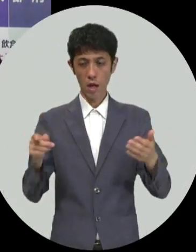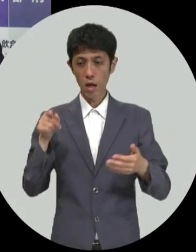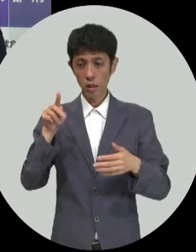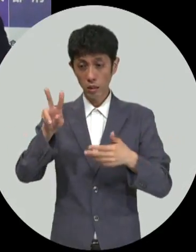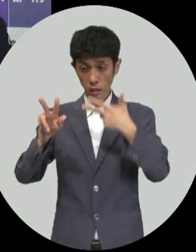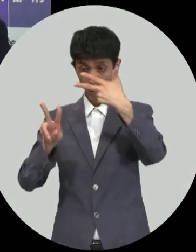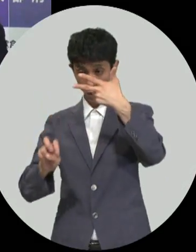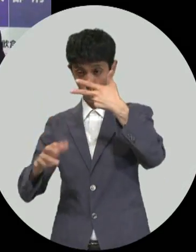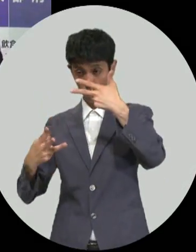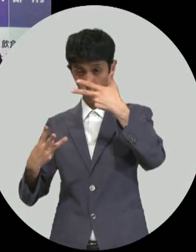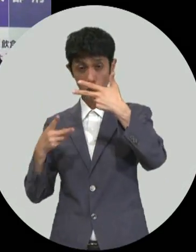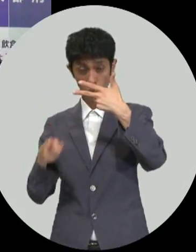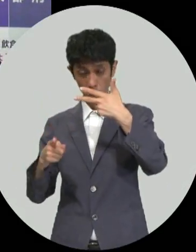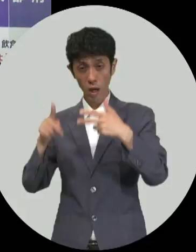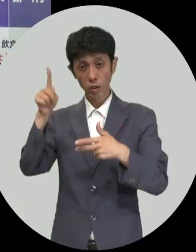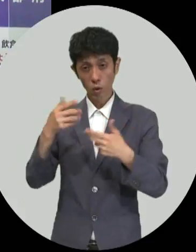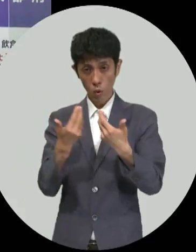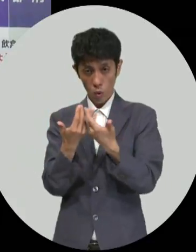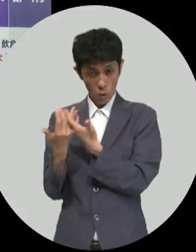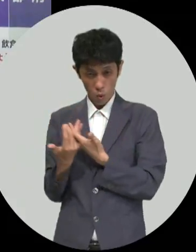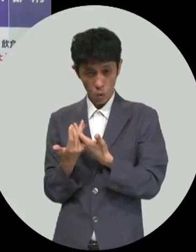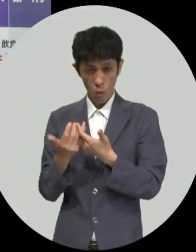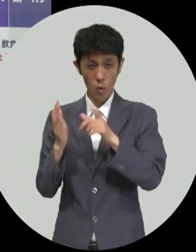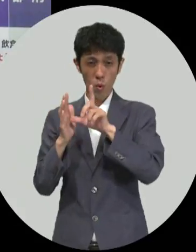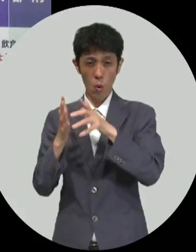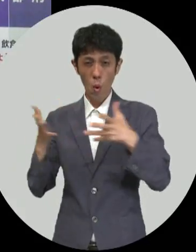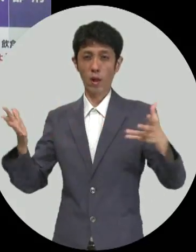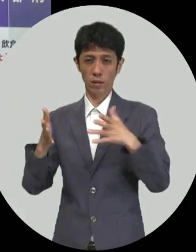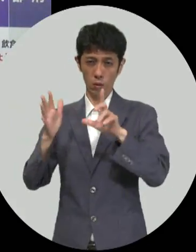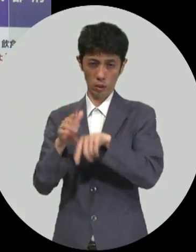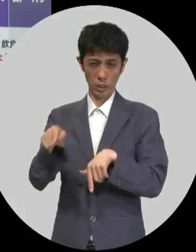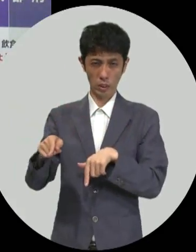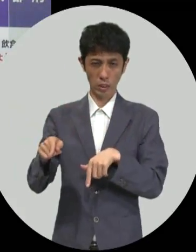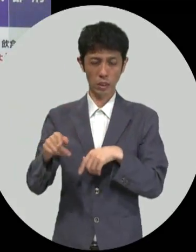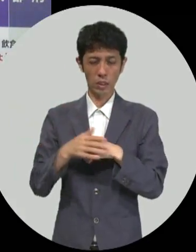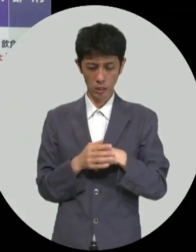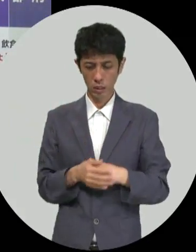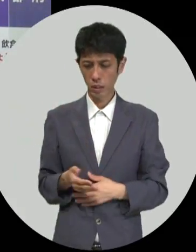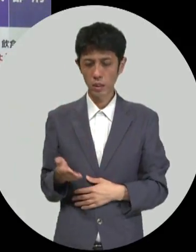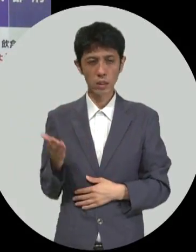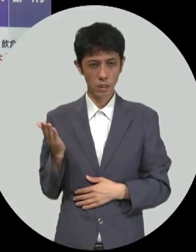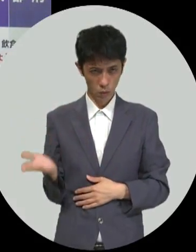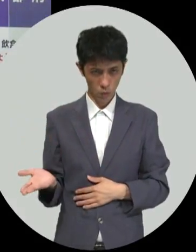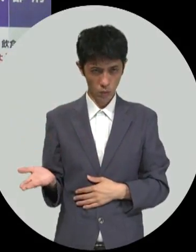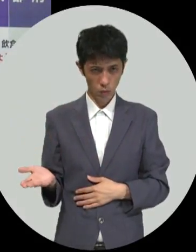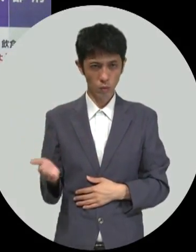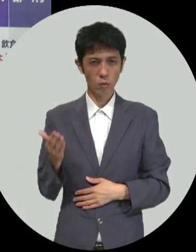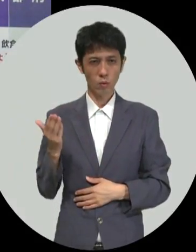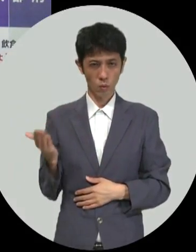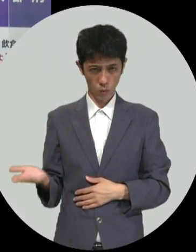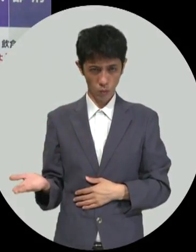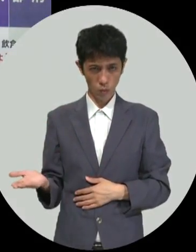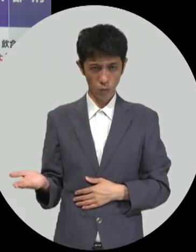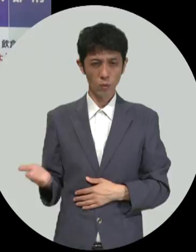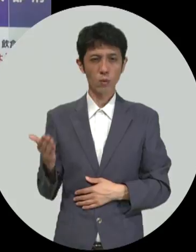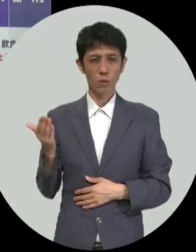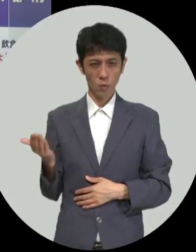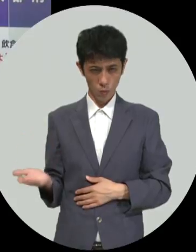的人出が多かった日だと思っておりますけれども、四条烏丸、烏丸池、新京区周辺、それぞれ